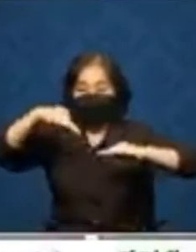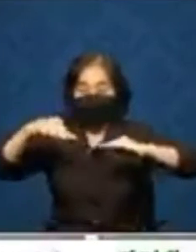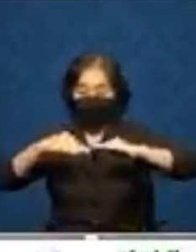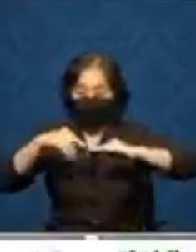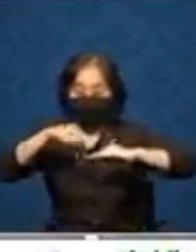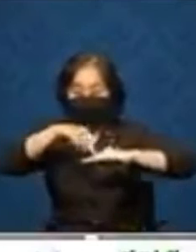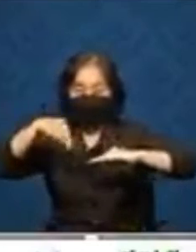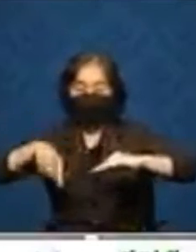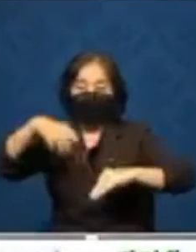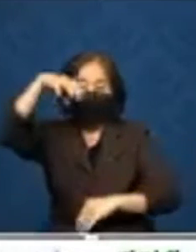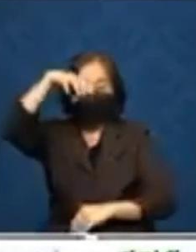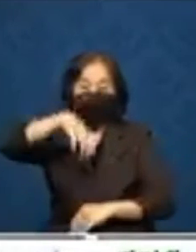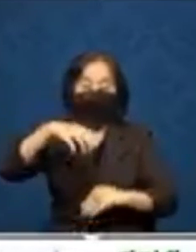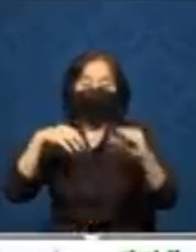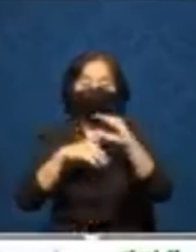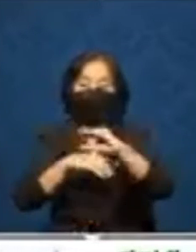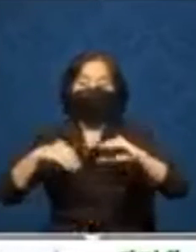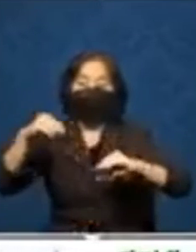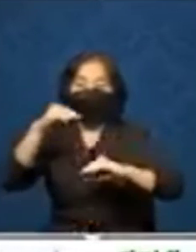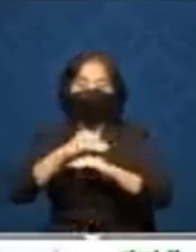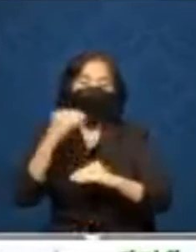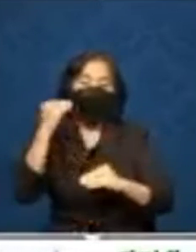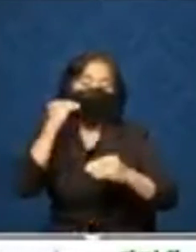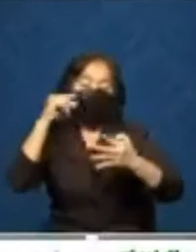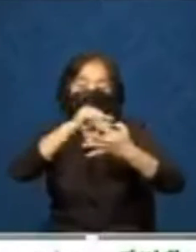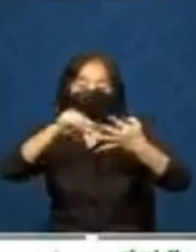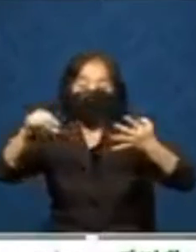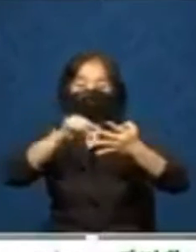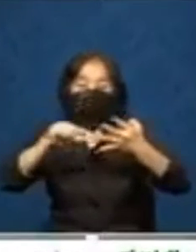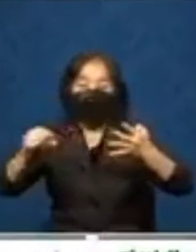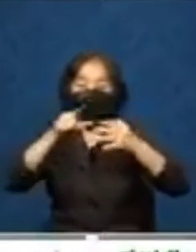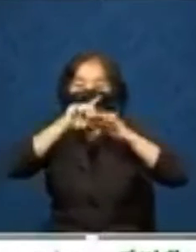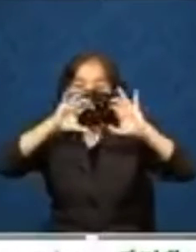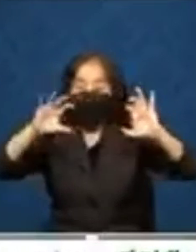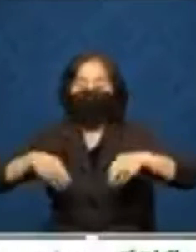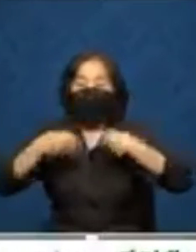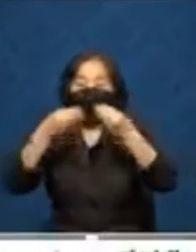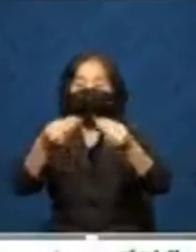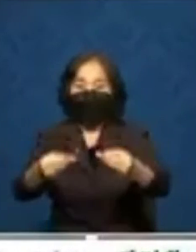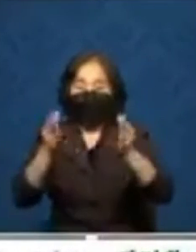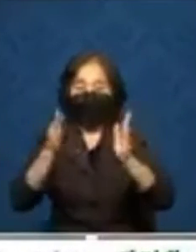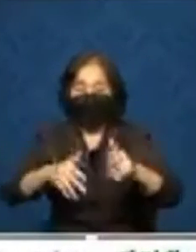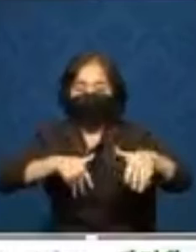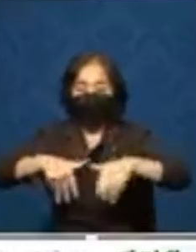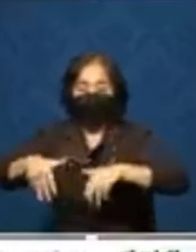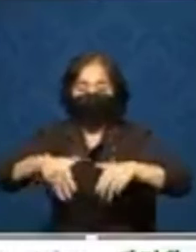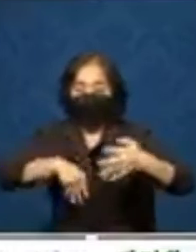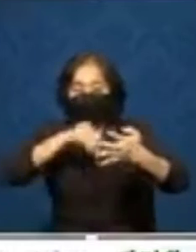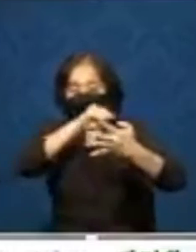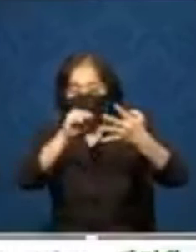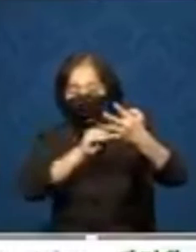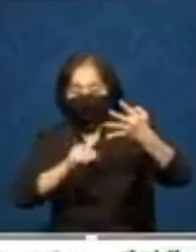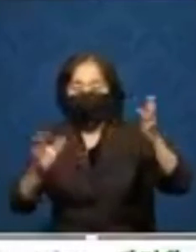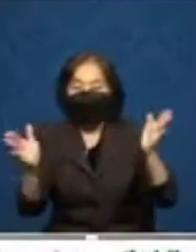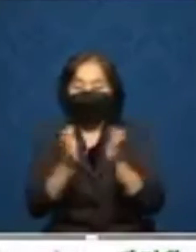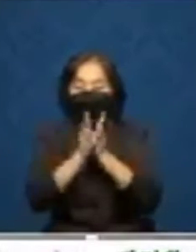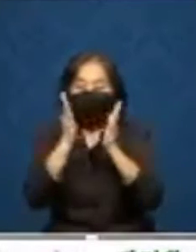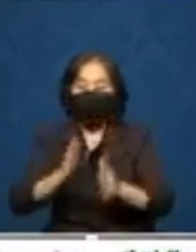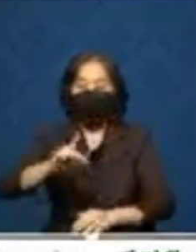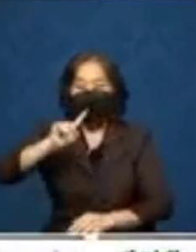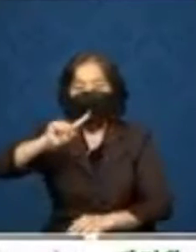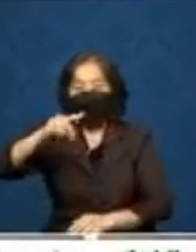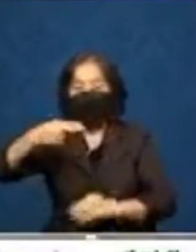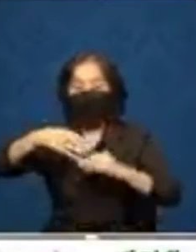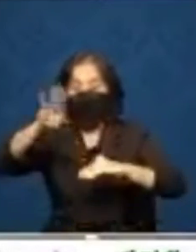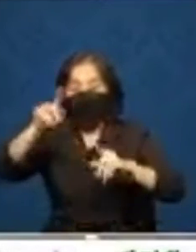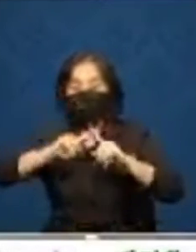ที่ตั้งของโครงการบ้านเอื้ออาทรทับยาวค่ะมีพี่น้องประชาชนอาศัยอยู่มากกว่า 10,000 คนแต่ปัจจุบันสภา